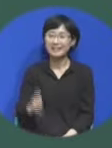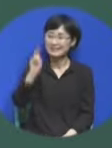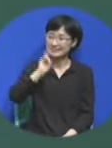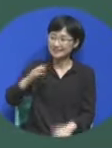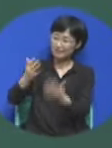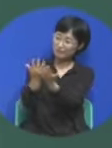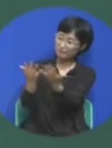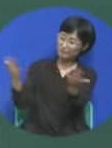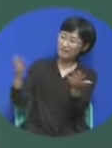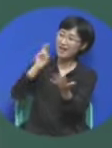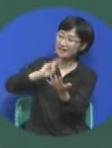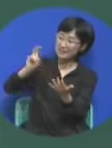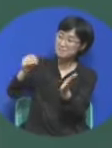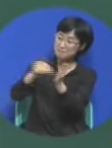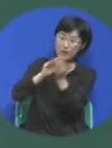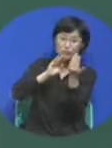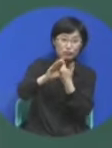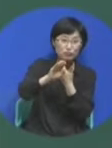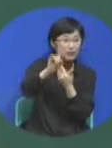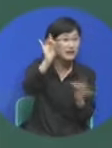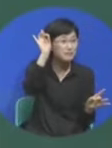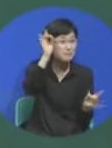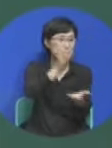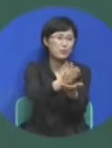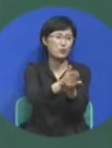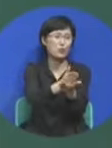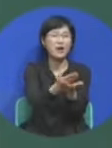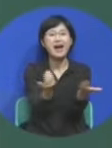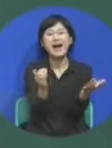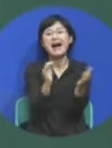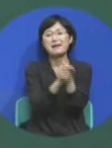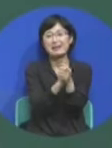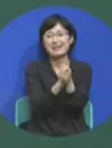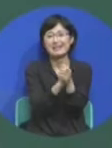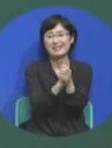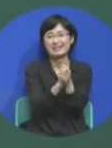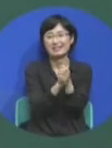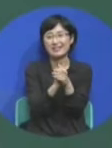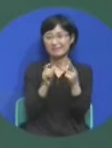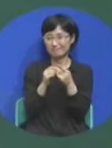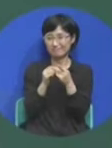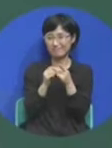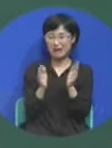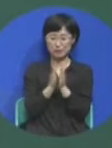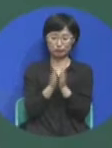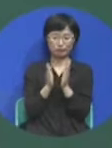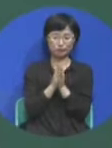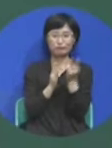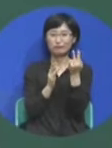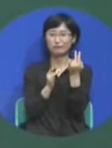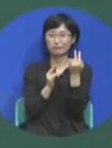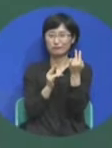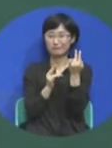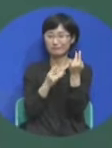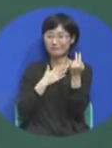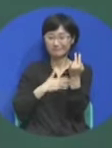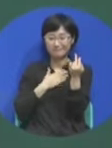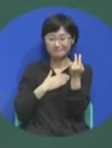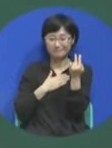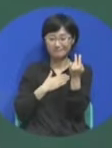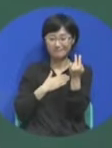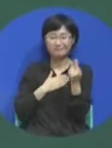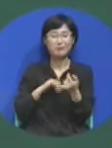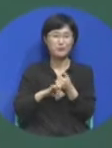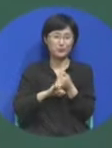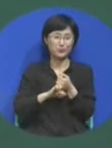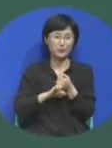찬양대가 찬양을 하면 어떻게 하라고요? 아멘 하시든 박수를 치시든. 창시만 찬매도시 요마저 아멘 요마저 구장. 자, 둘